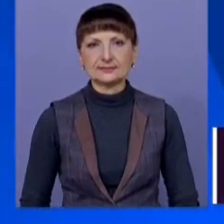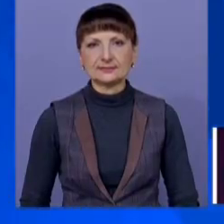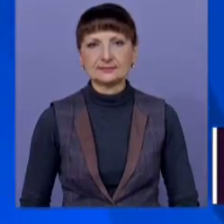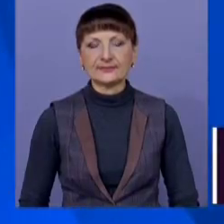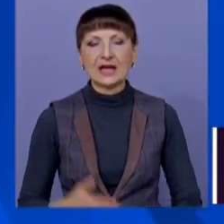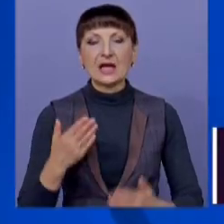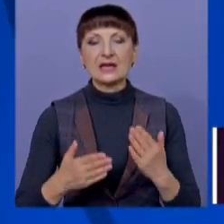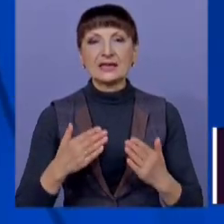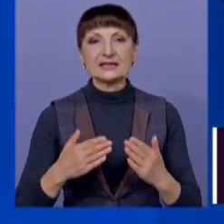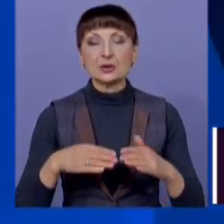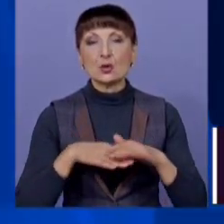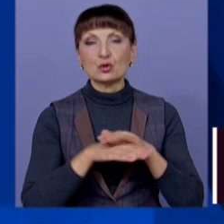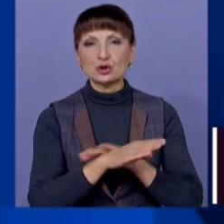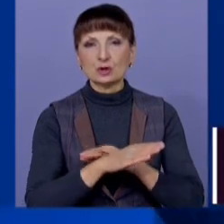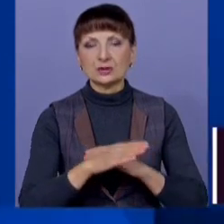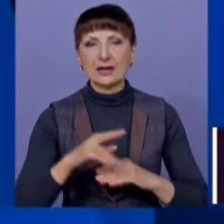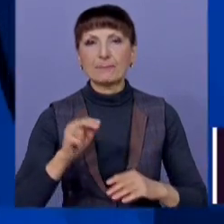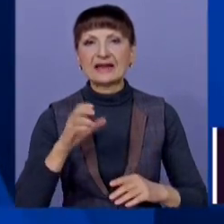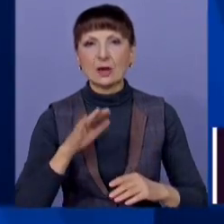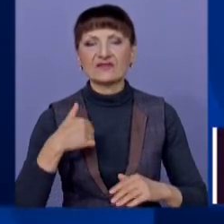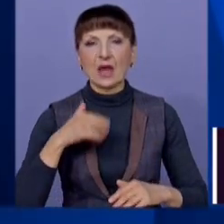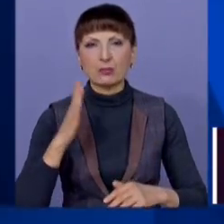Мирзалимовой. Если уйдет Биртанов, я буду врачом.